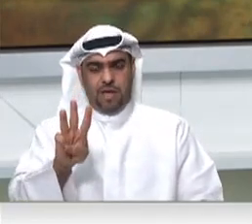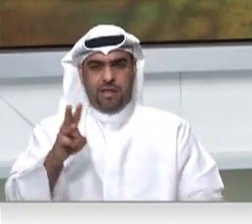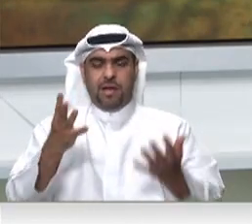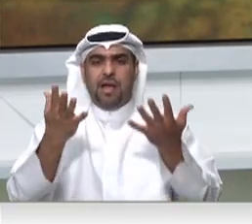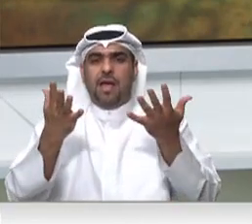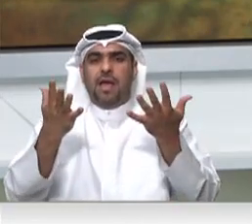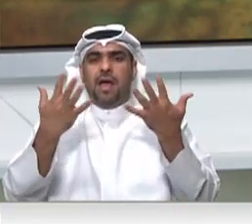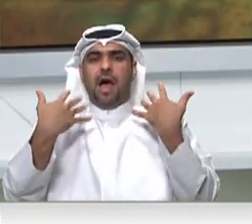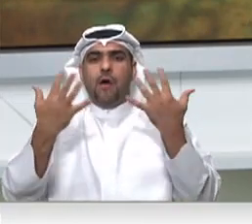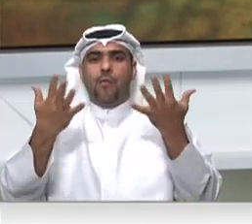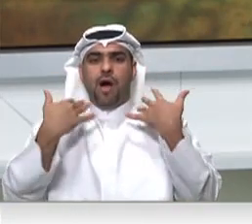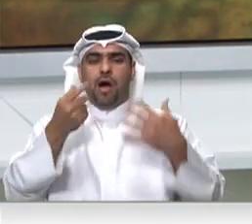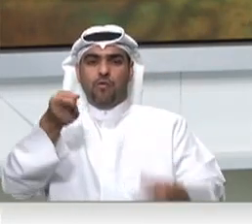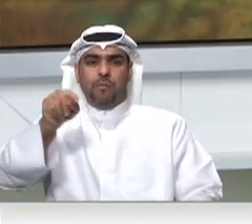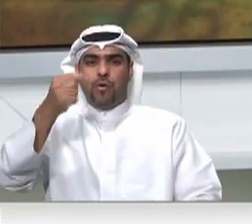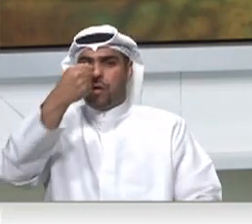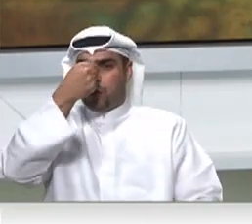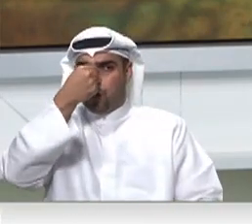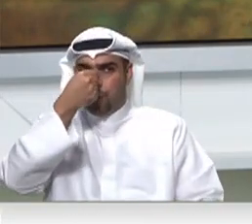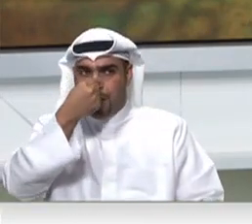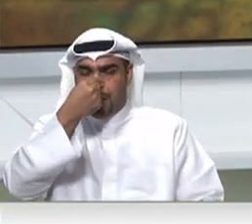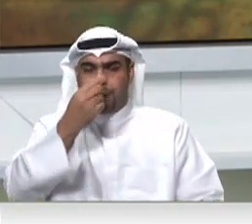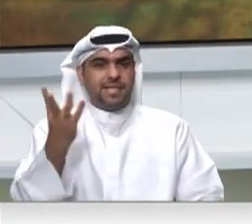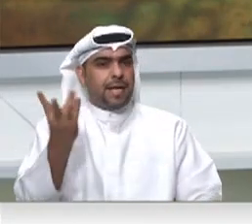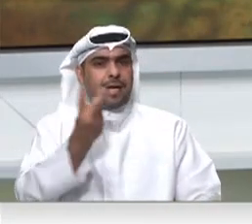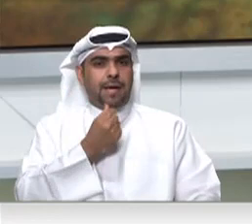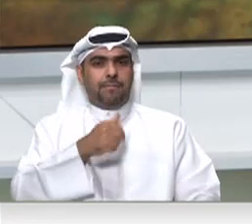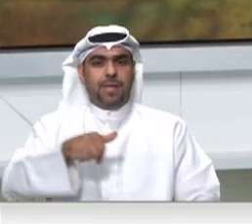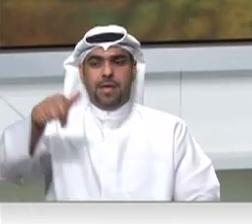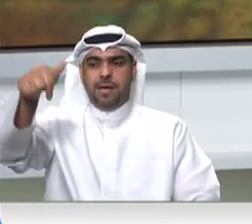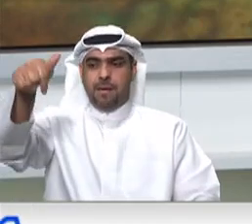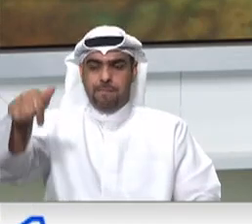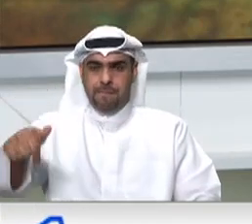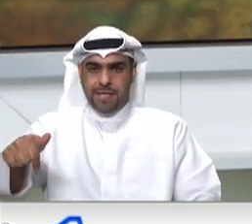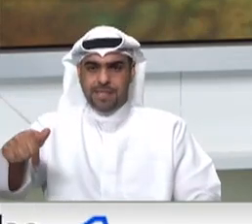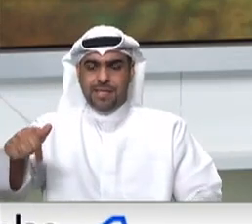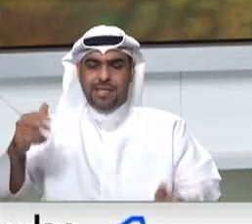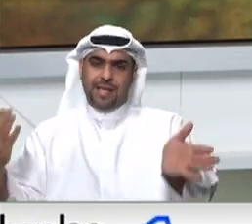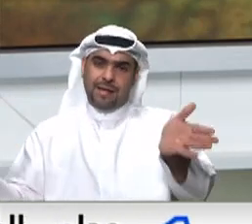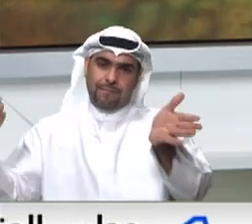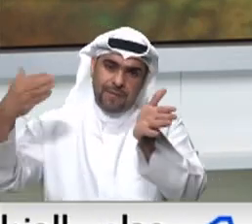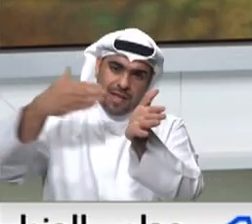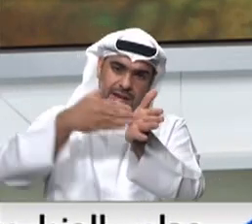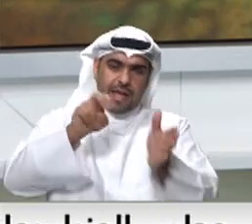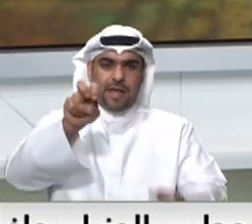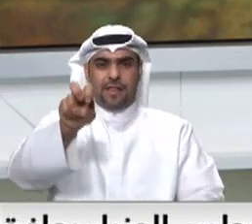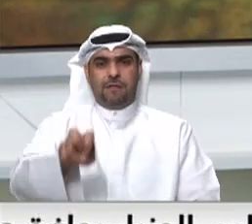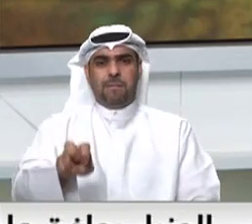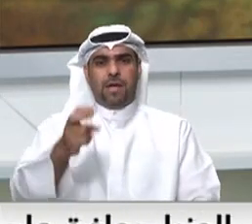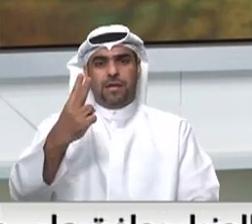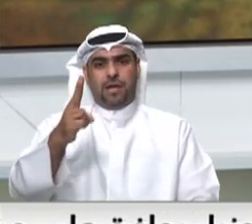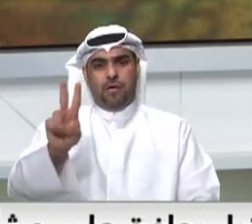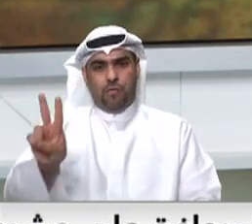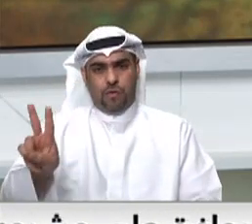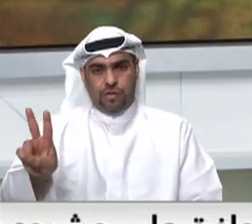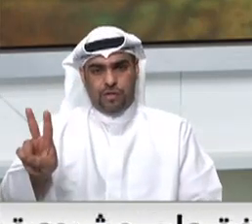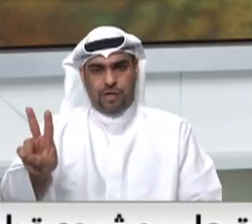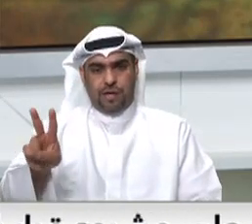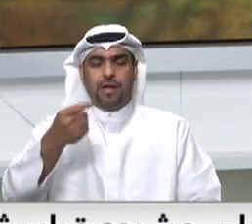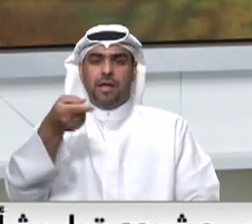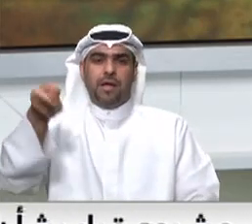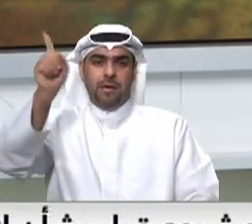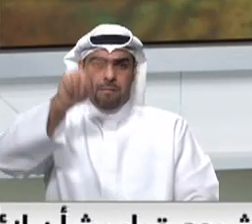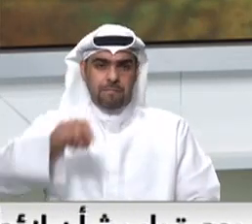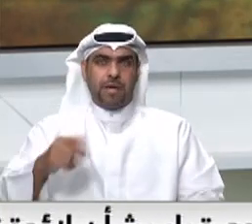الرياح ما بين 6 الى 28 م في الساعه اجواء تميل الى الحراره وراح تكون باذن الله لطيفه ومتوقع